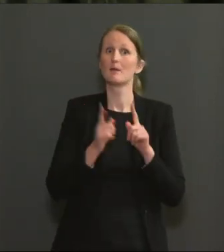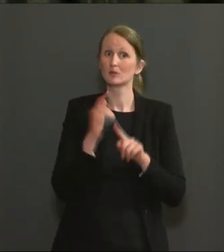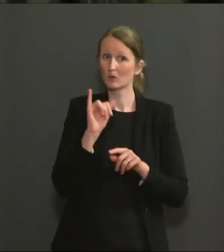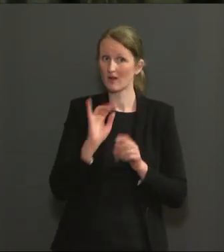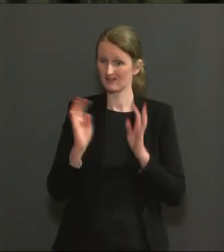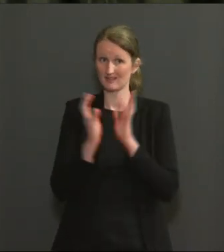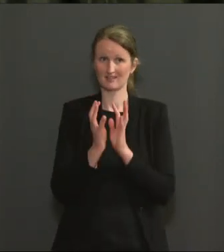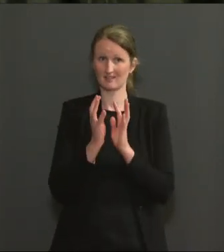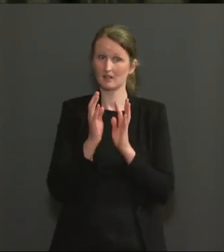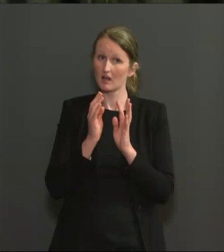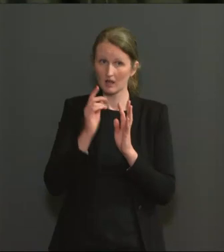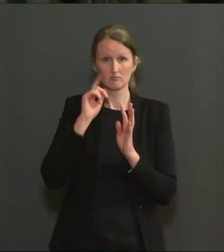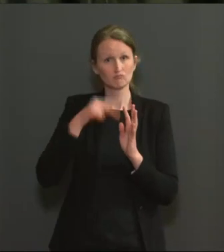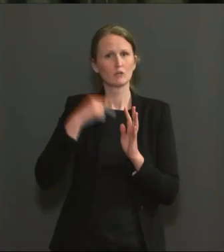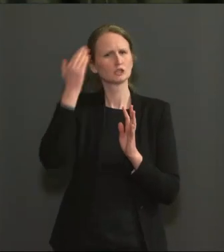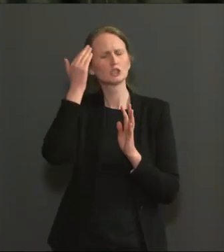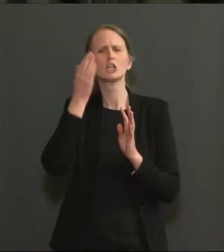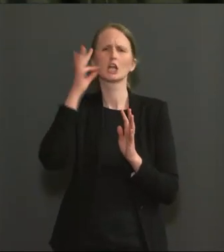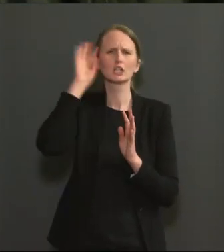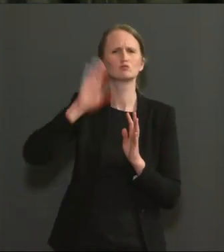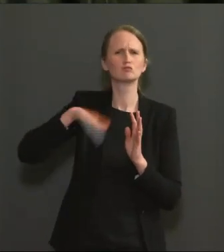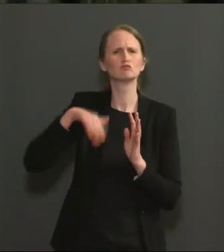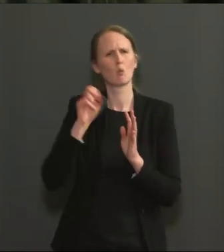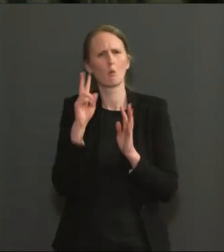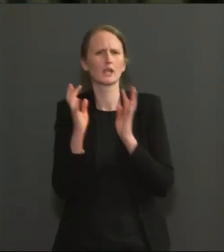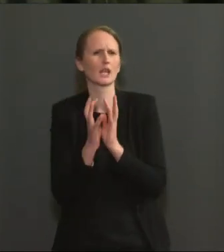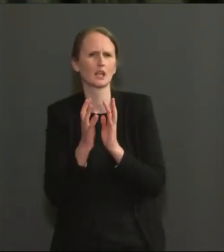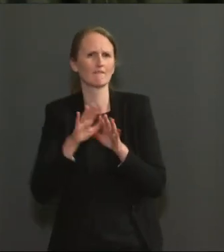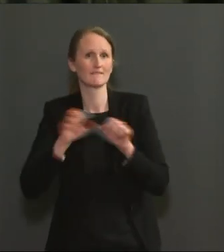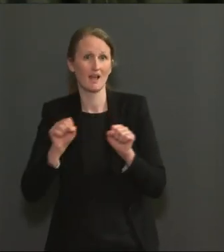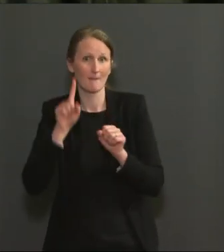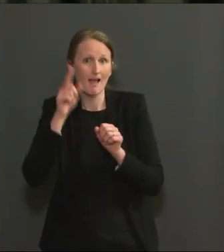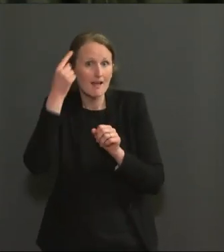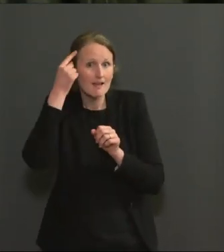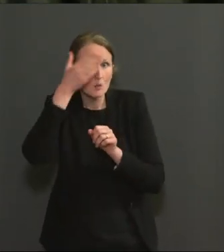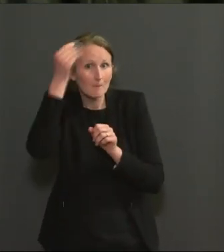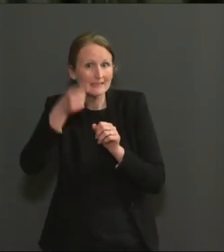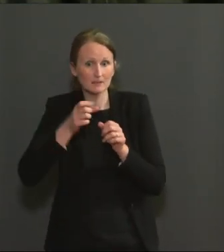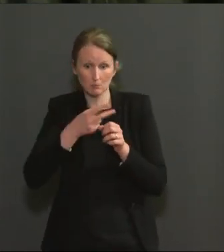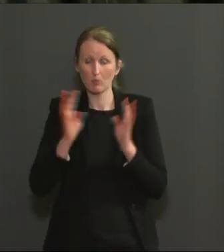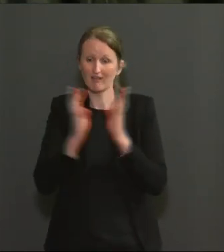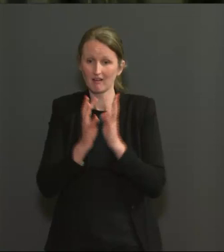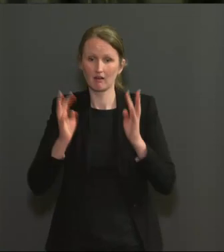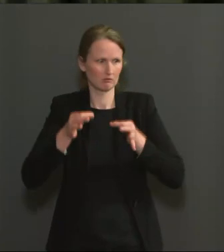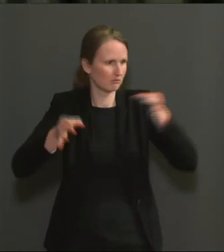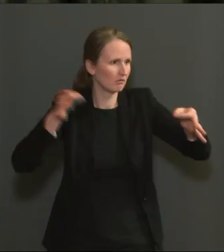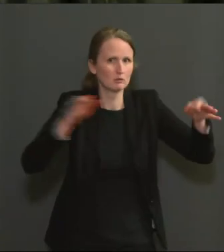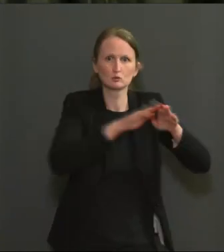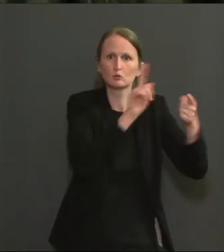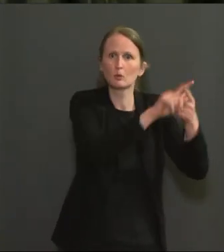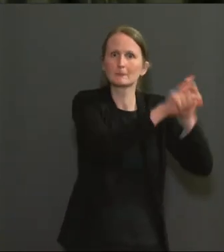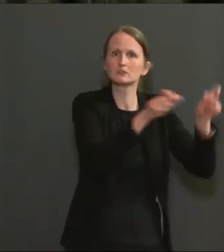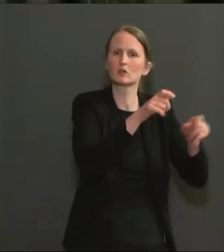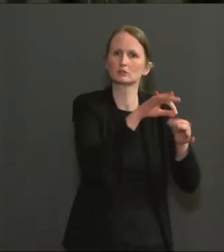trop important ne nous réunissons pas de telles soirées ou dîner entre amis entre entre membres d'une même famille sont autant de foyers